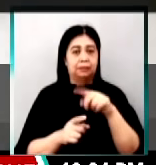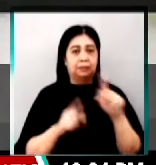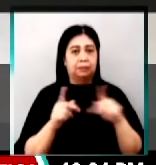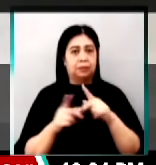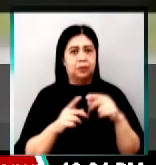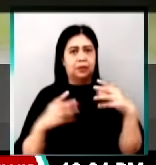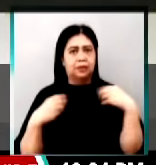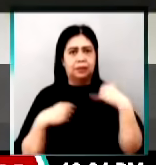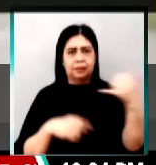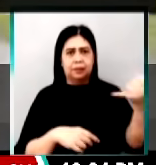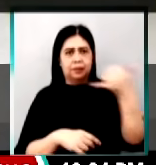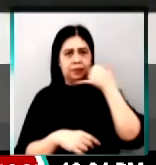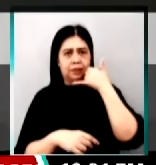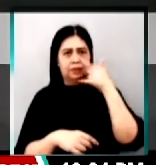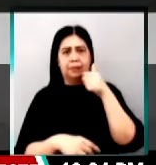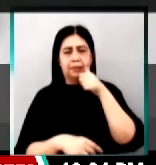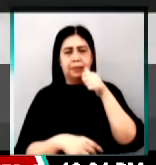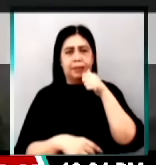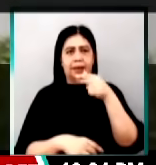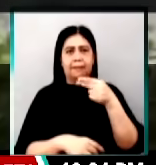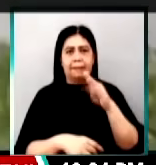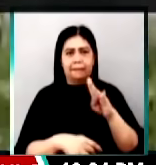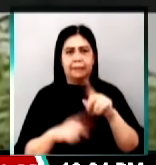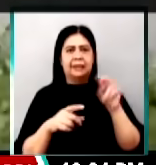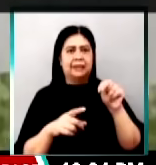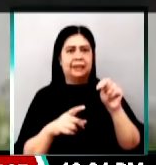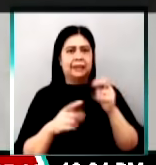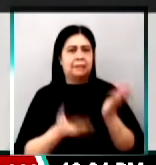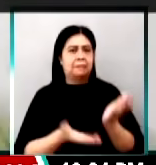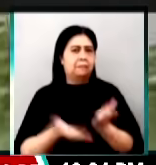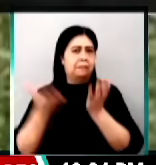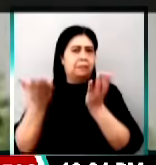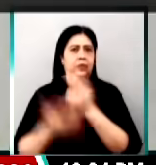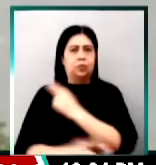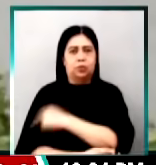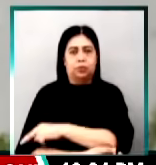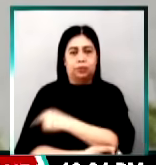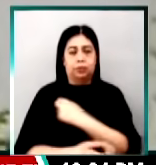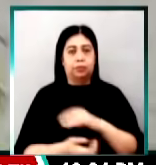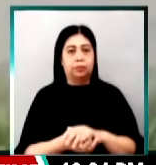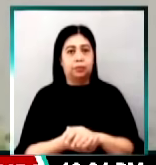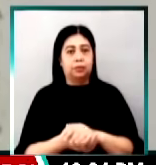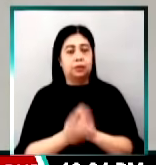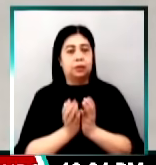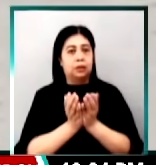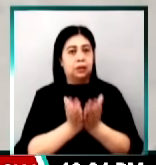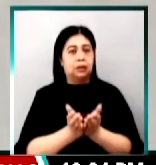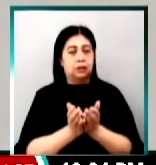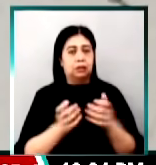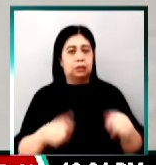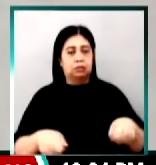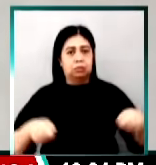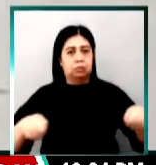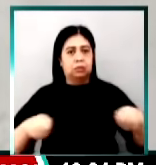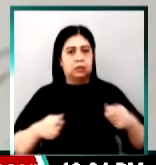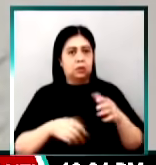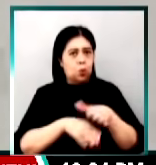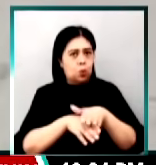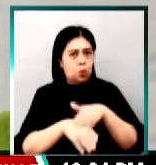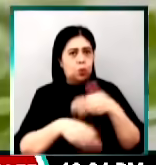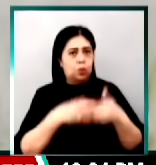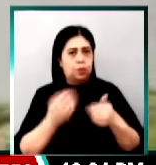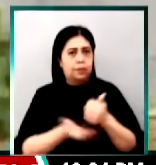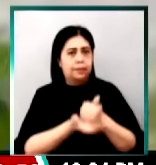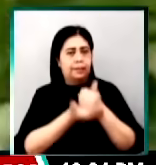na isang babaeng may high blood ang kailangan dalhin sa ospital. Sakay sa makeshift stretcher, dahan-dahan siyang dinala ng rescuers na sumuo